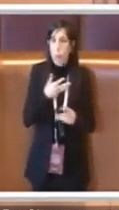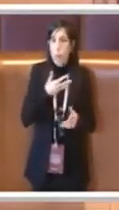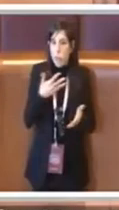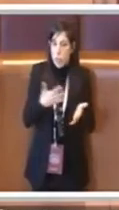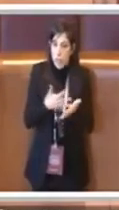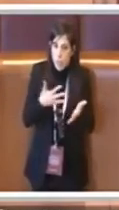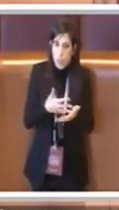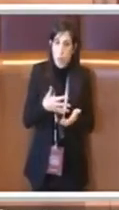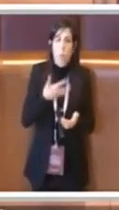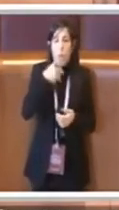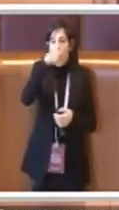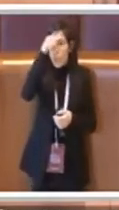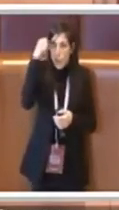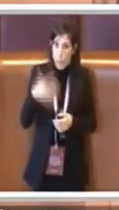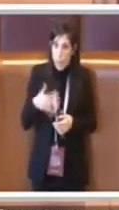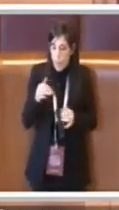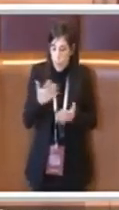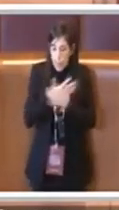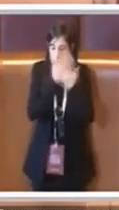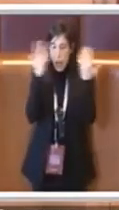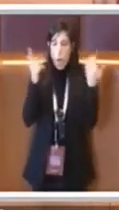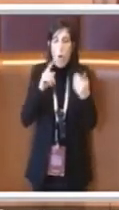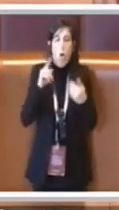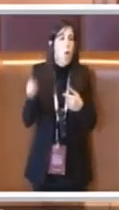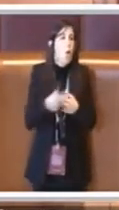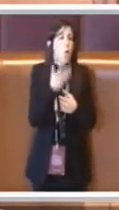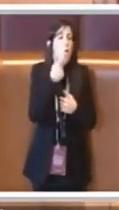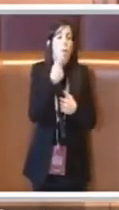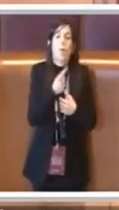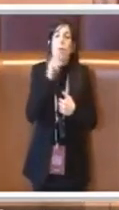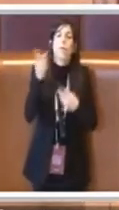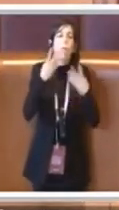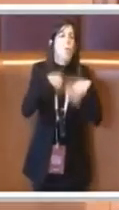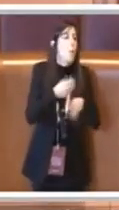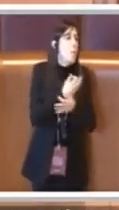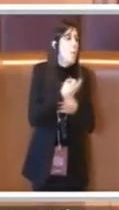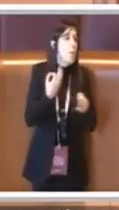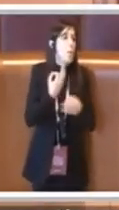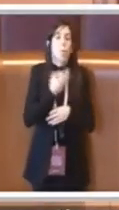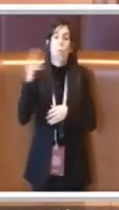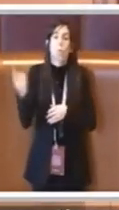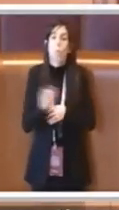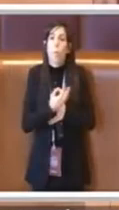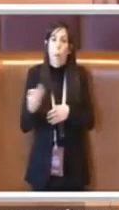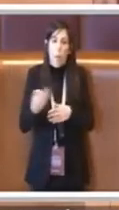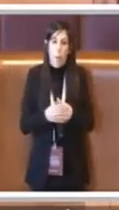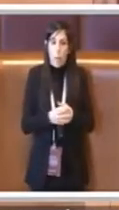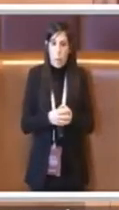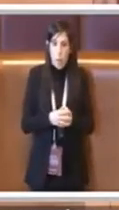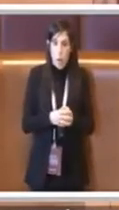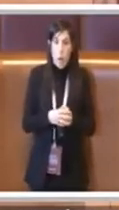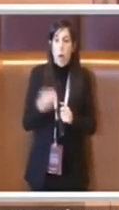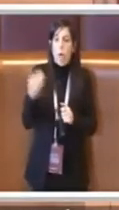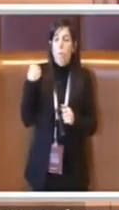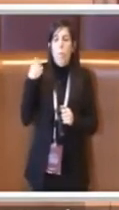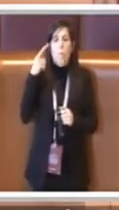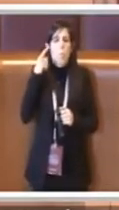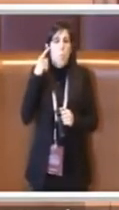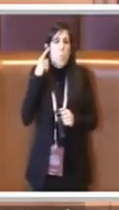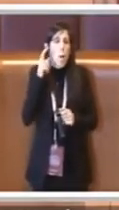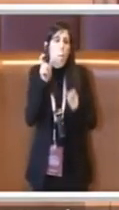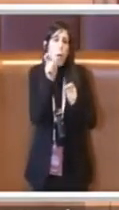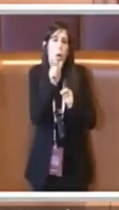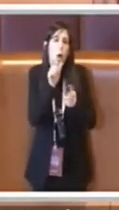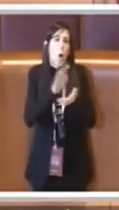perché non sto certo qui a dire che tutto funzioni e che tutto vada bene, ma prima ho sentito la parola